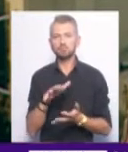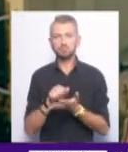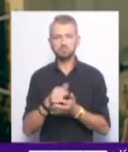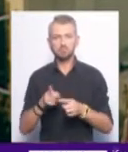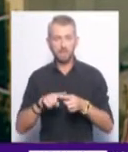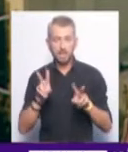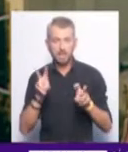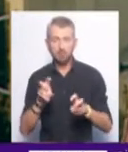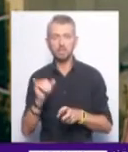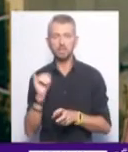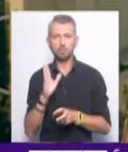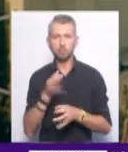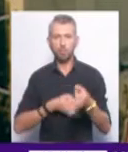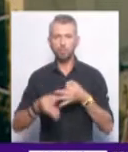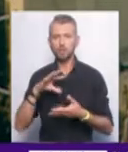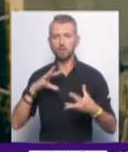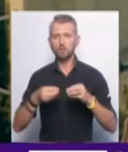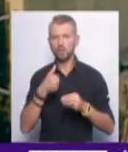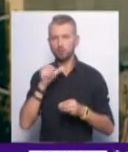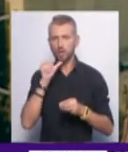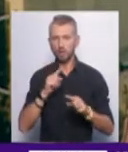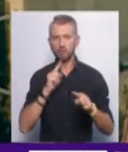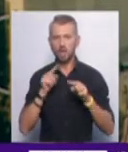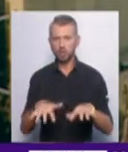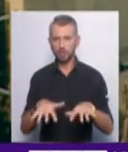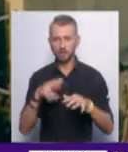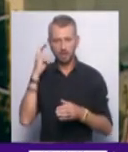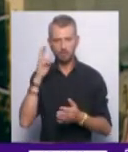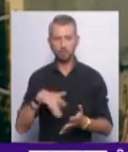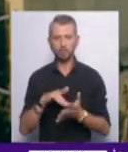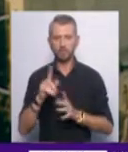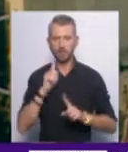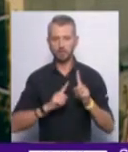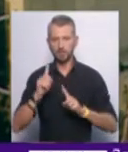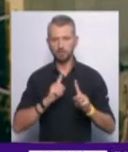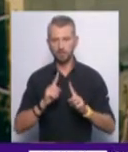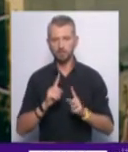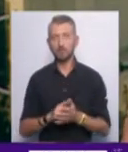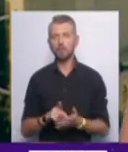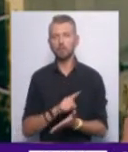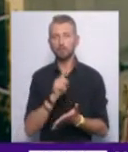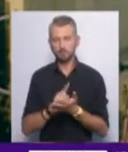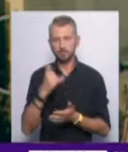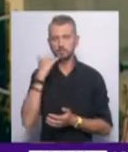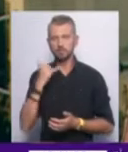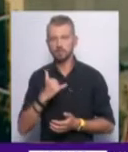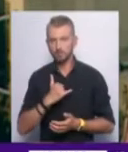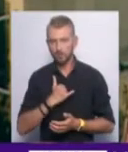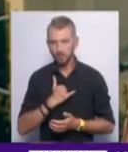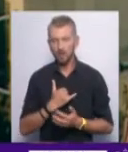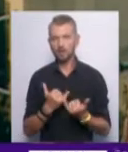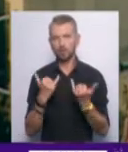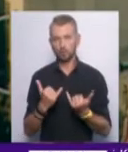обговорювати результати вчорашнього пленарного засідання Київської міської ради. Тож, будь ласка, обов'язково долучайтеся до нашого